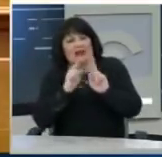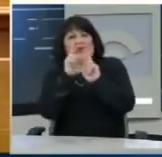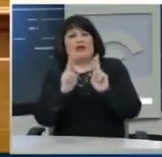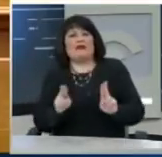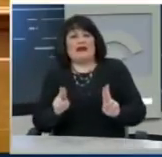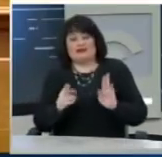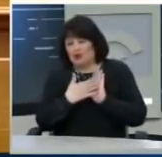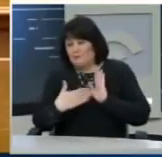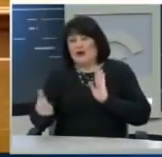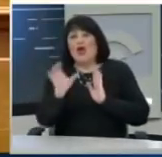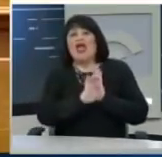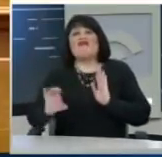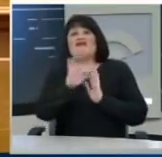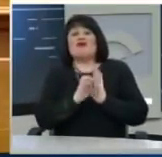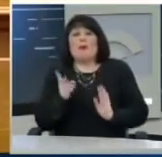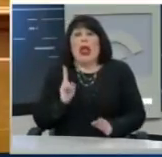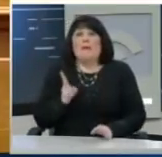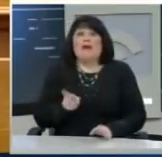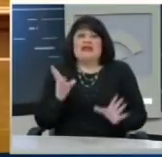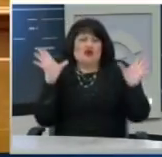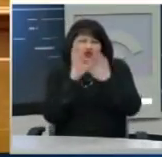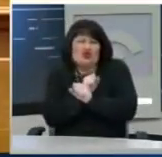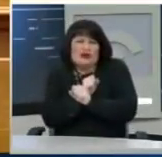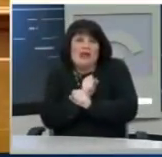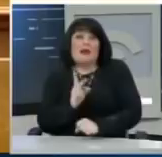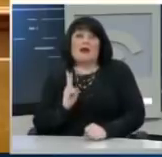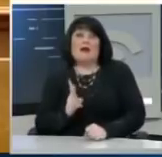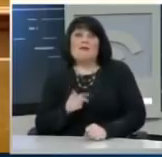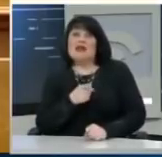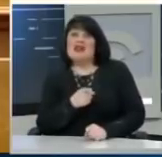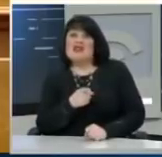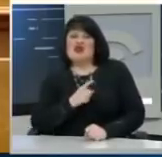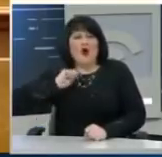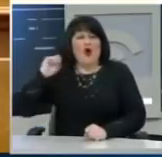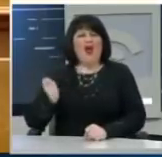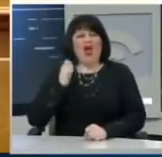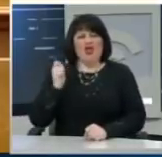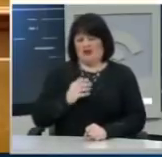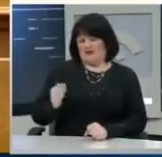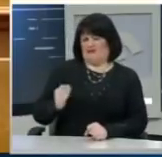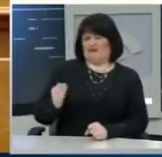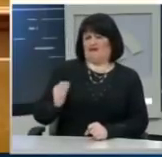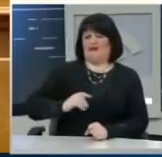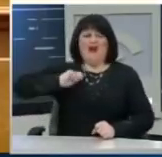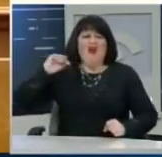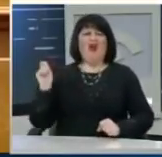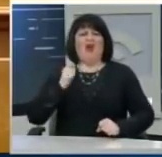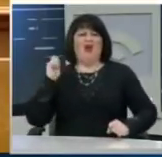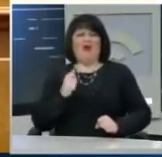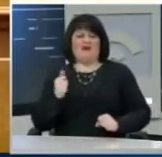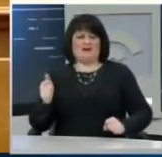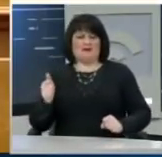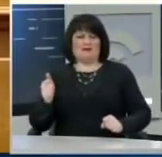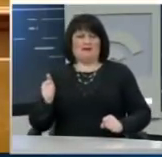μία περίοδο που η Ευρώπη κινδυνεύει να βυθιστεί και πάλι στο σκοτάδι των εθνικών απομονωτισμών, της εθνικιστικής αυτάρκειας